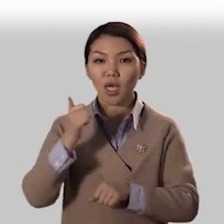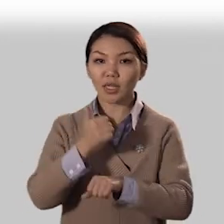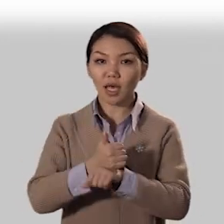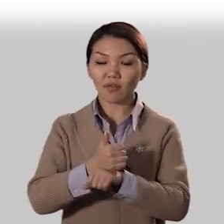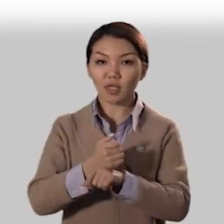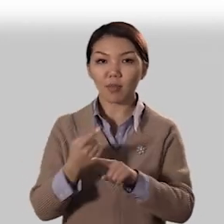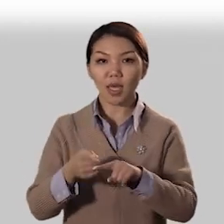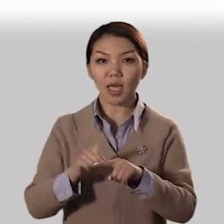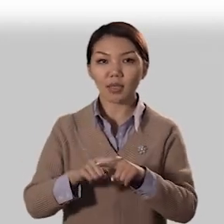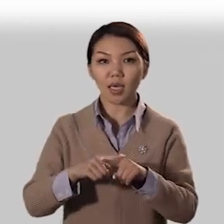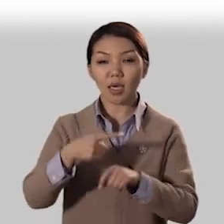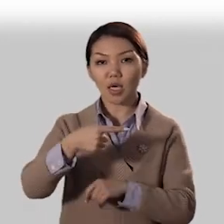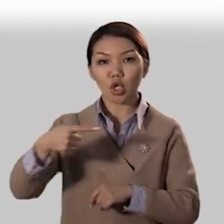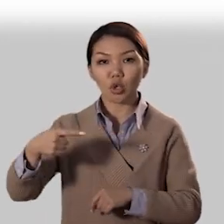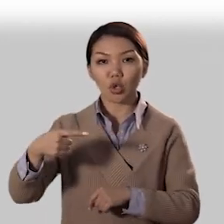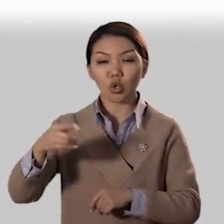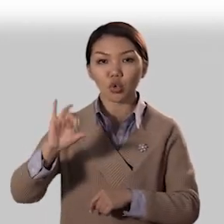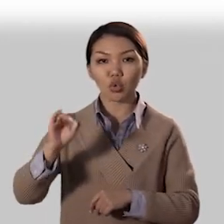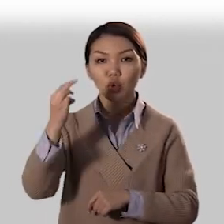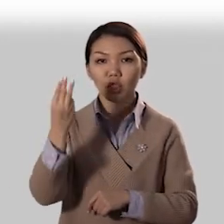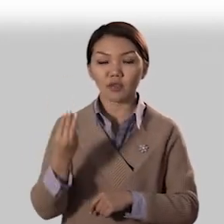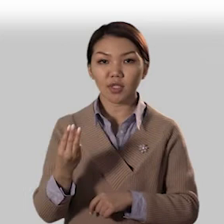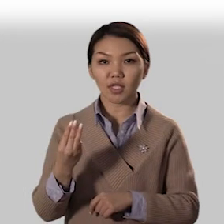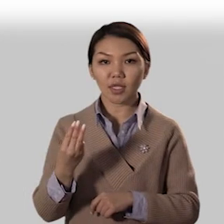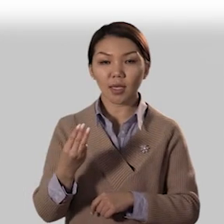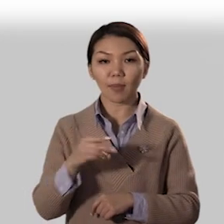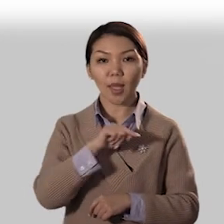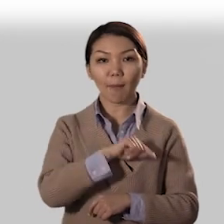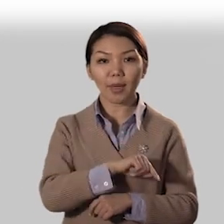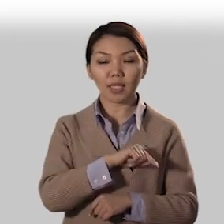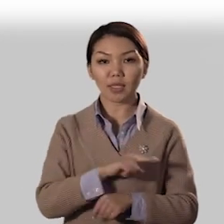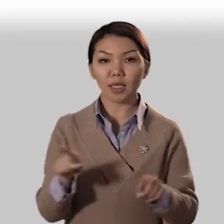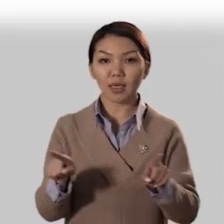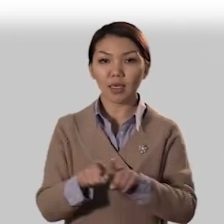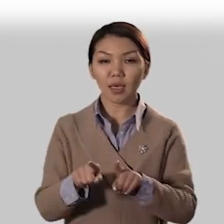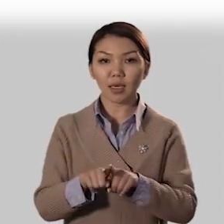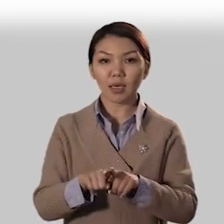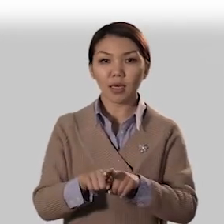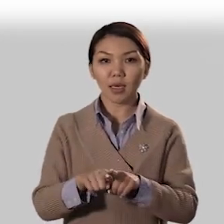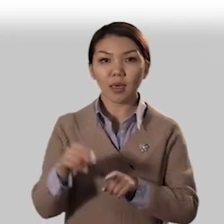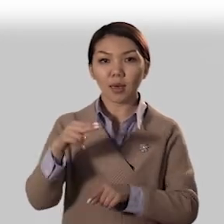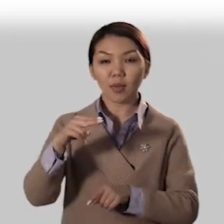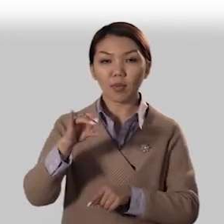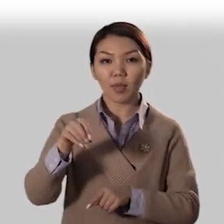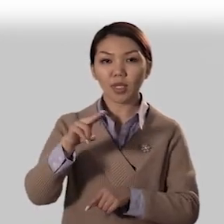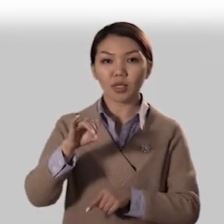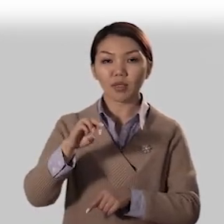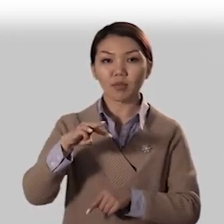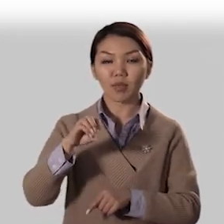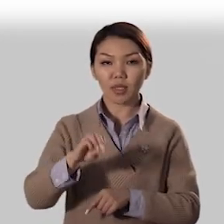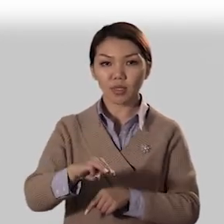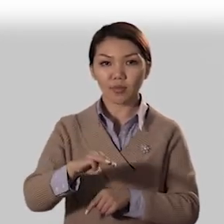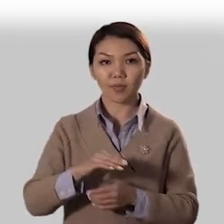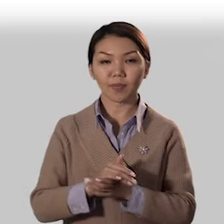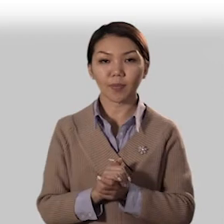существительное признак как предмет как же оно образовано слово перешло из